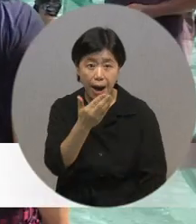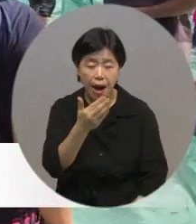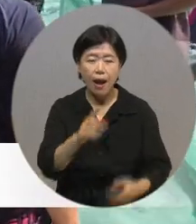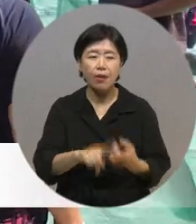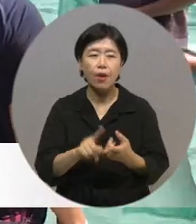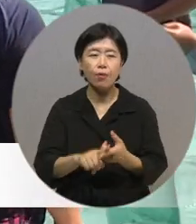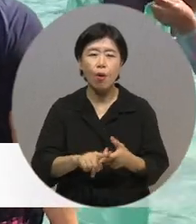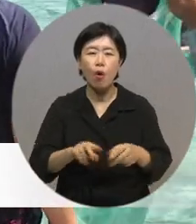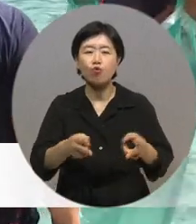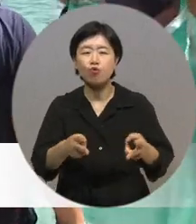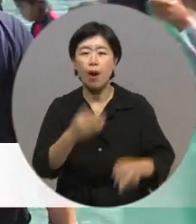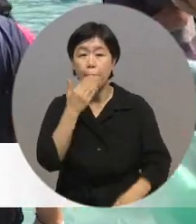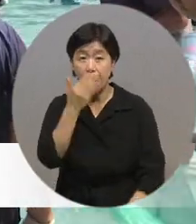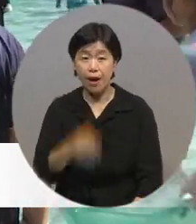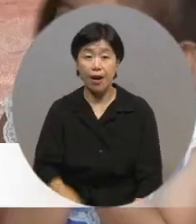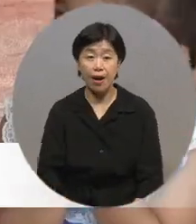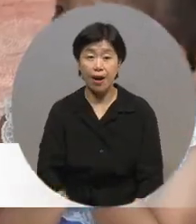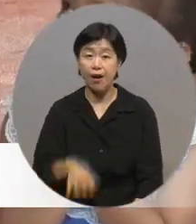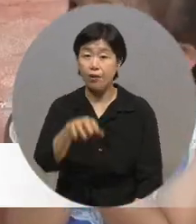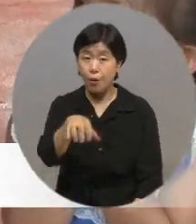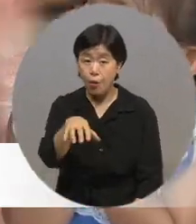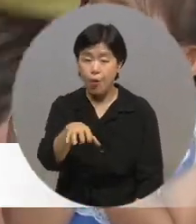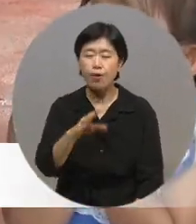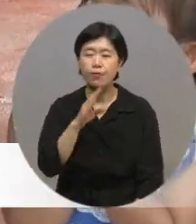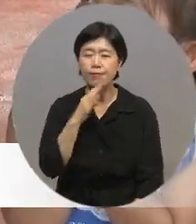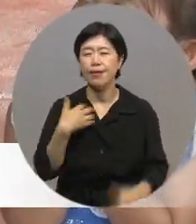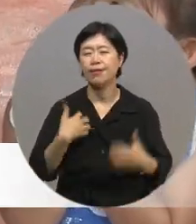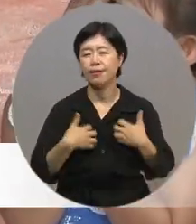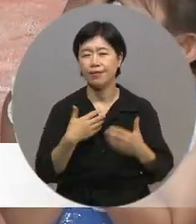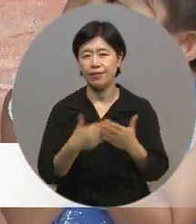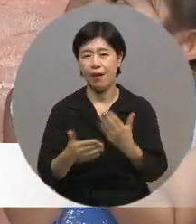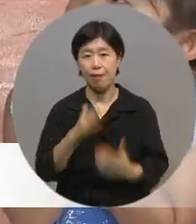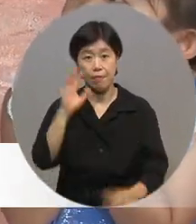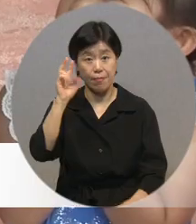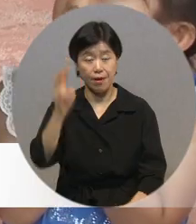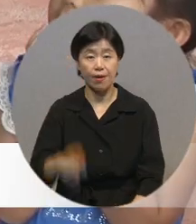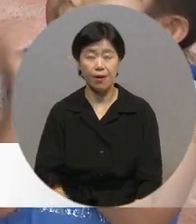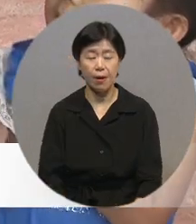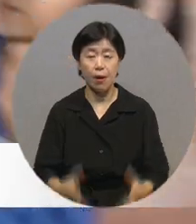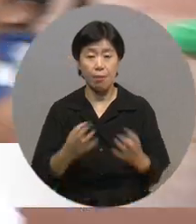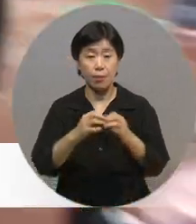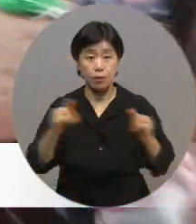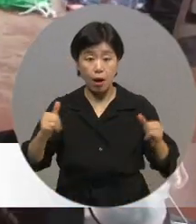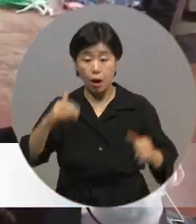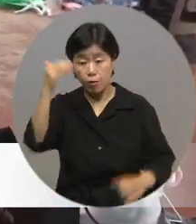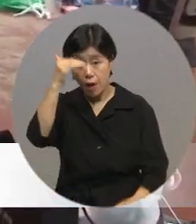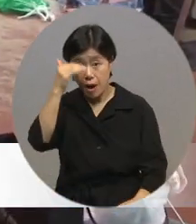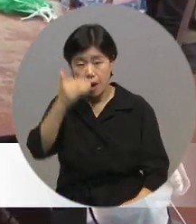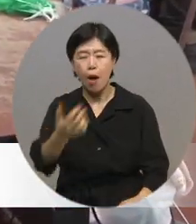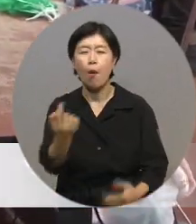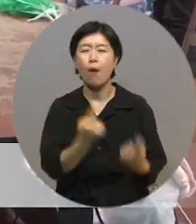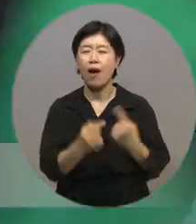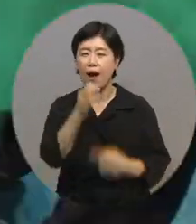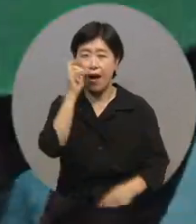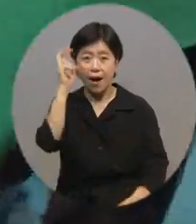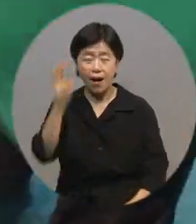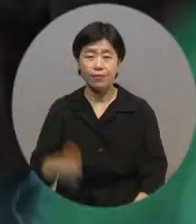있는 체험은 보성 전어축제의 백미로 올해도 많은 관광객이 참여할 것이라